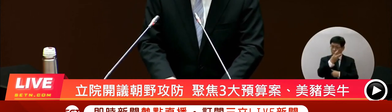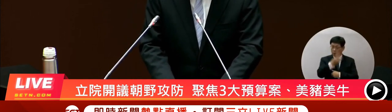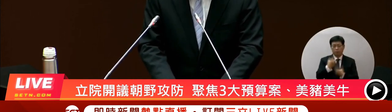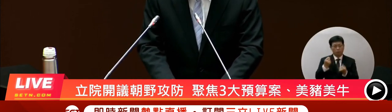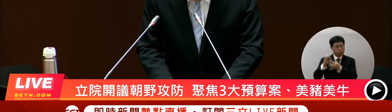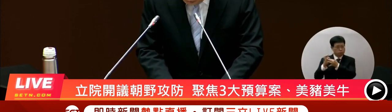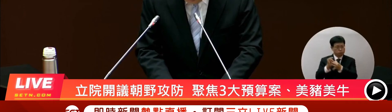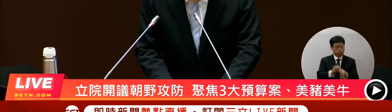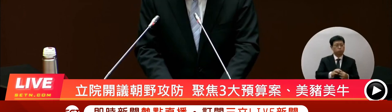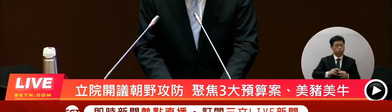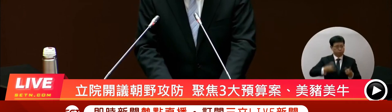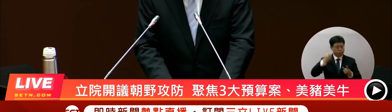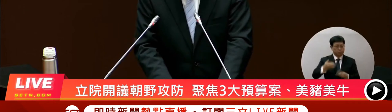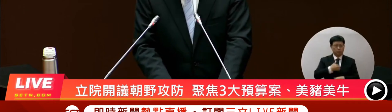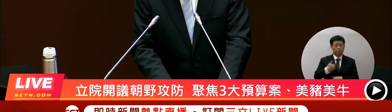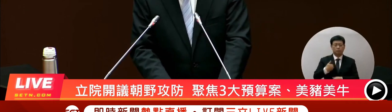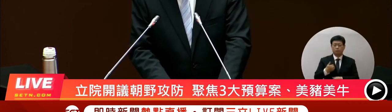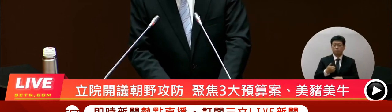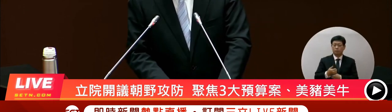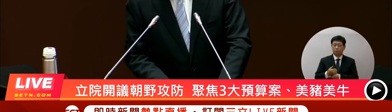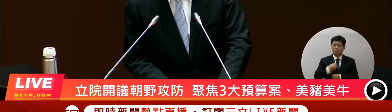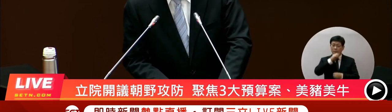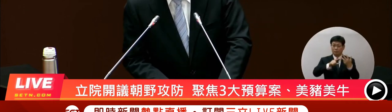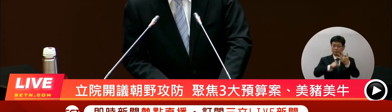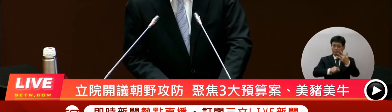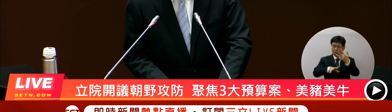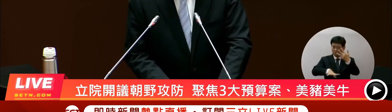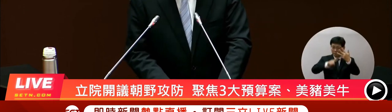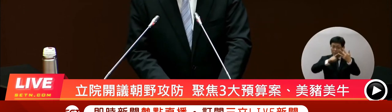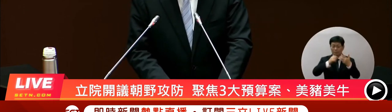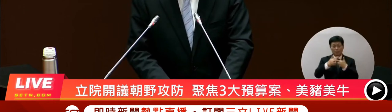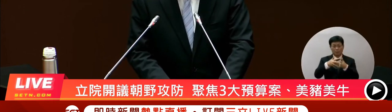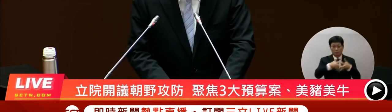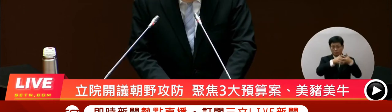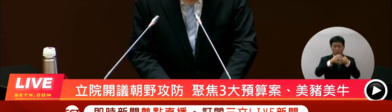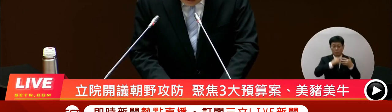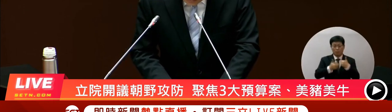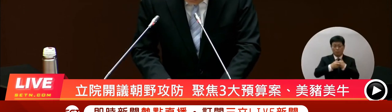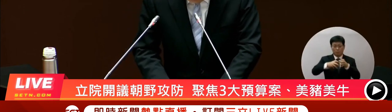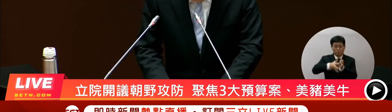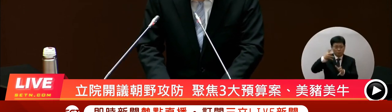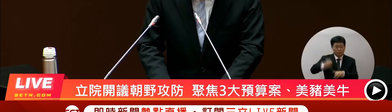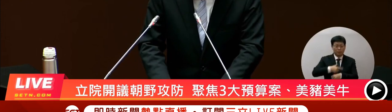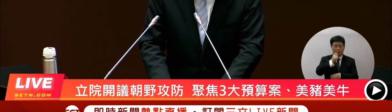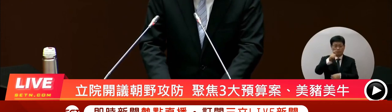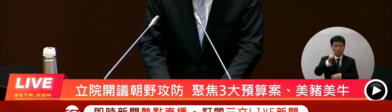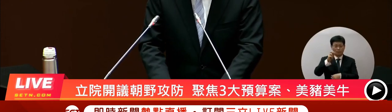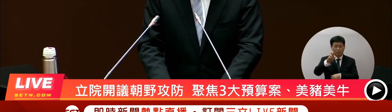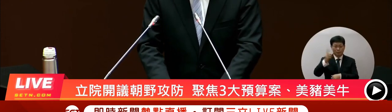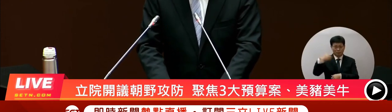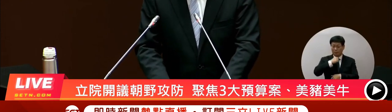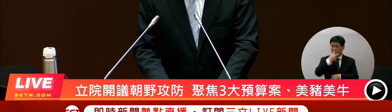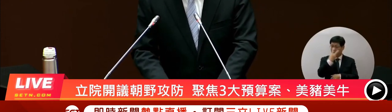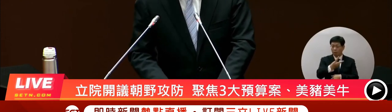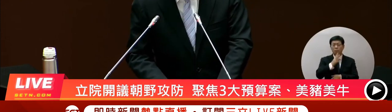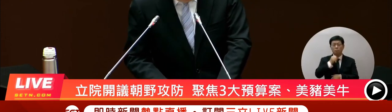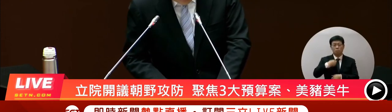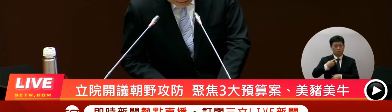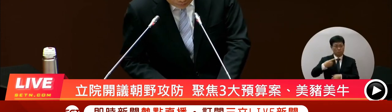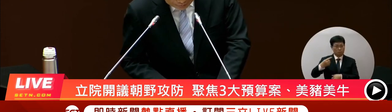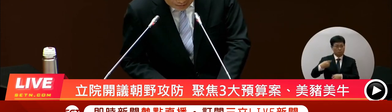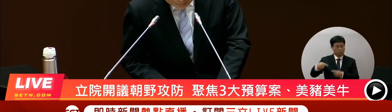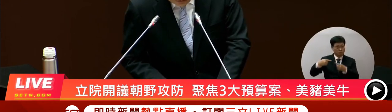再的有突破。上个月初，美国卫生部长阿扎来台访问，创下台美